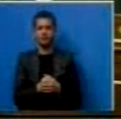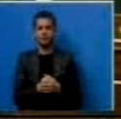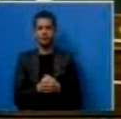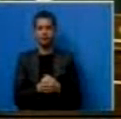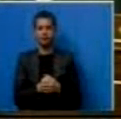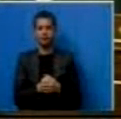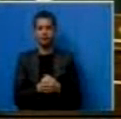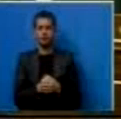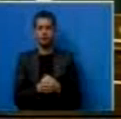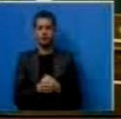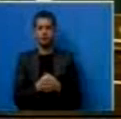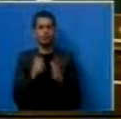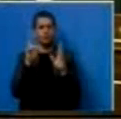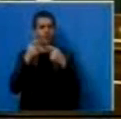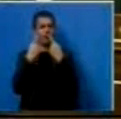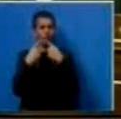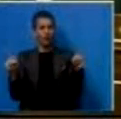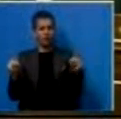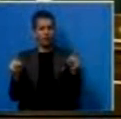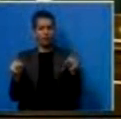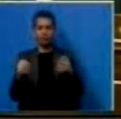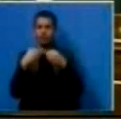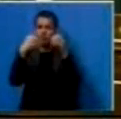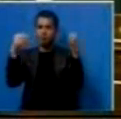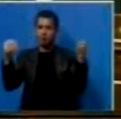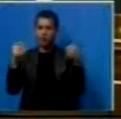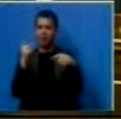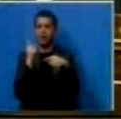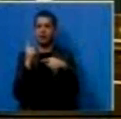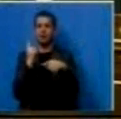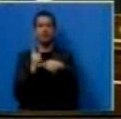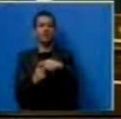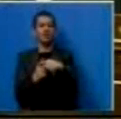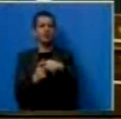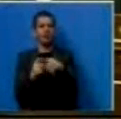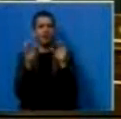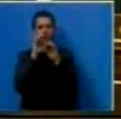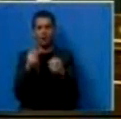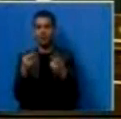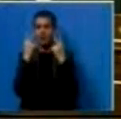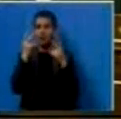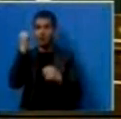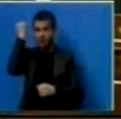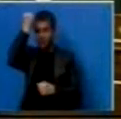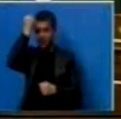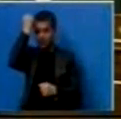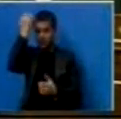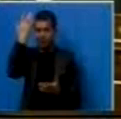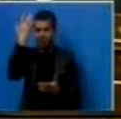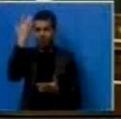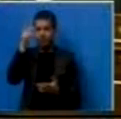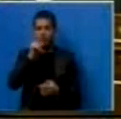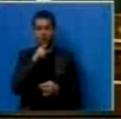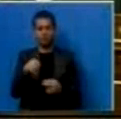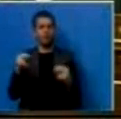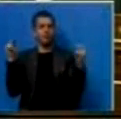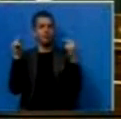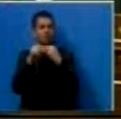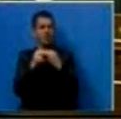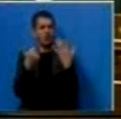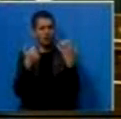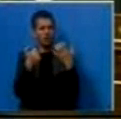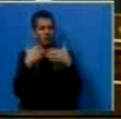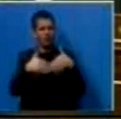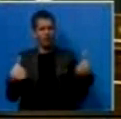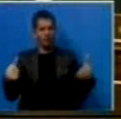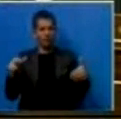Kemi shpërputhje deklarative dhe reale. Prioriteti i Kosovës mbetet autostrada 600 milion euro, në